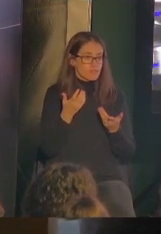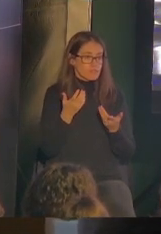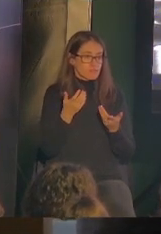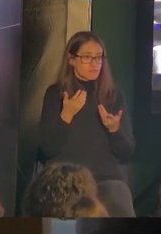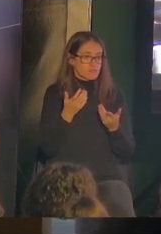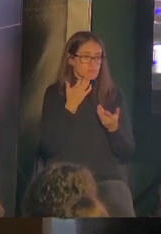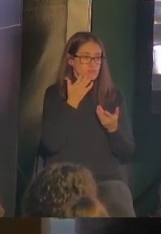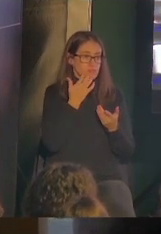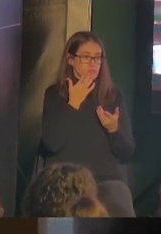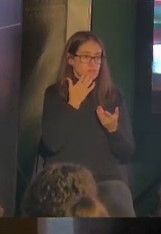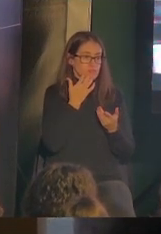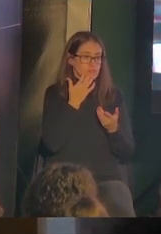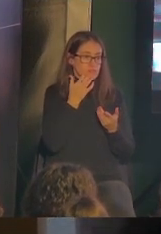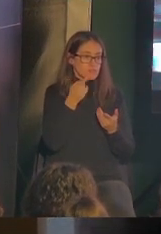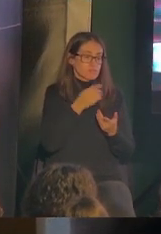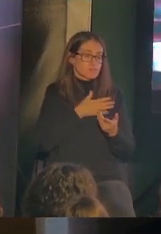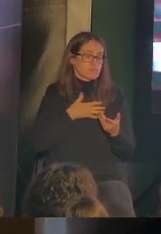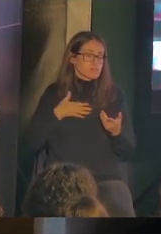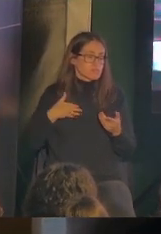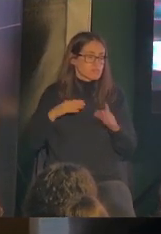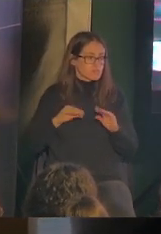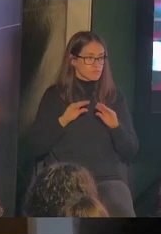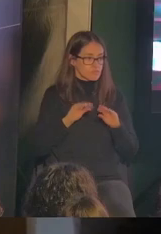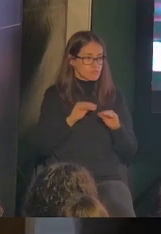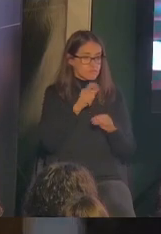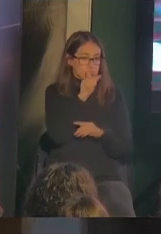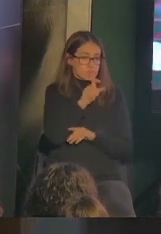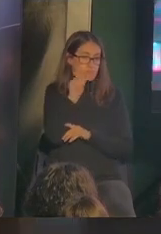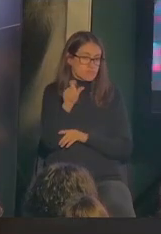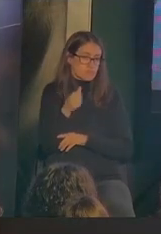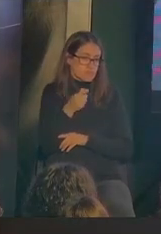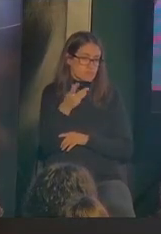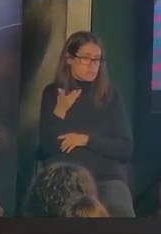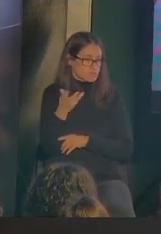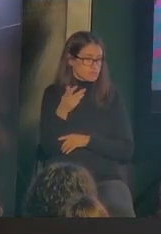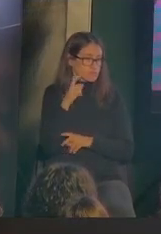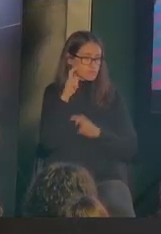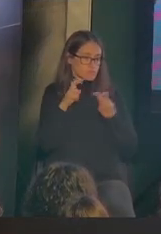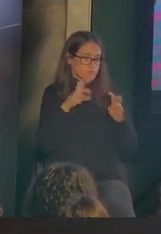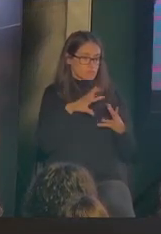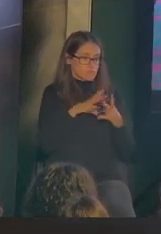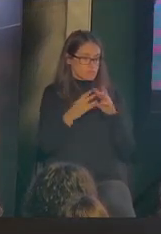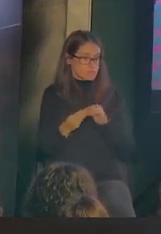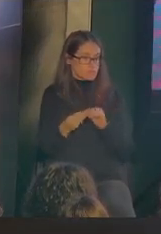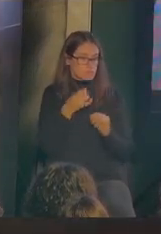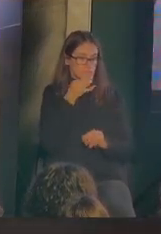del volum que estigueu buscant. Vale? Així és que sempre es pot ajustar.